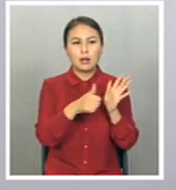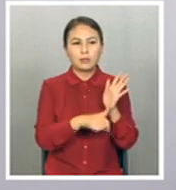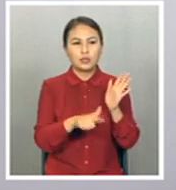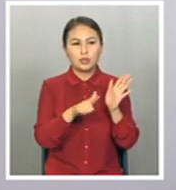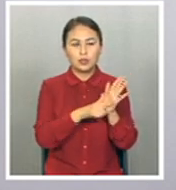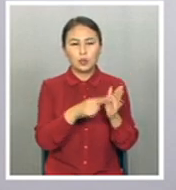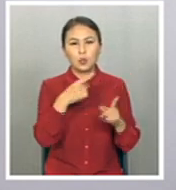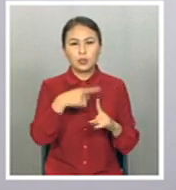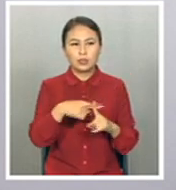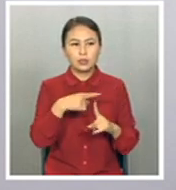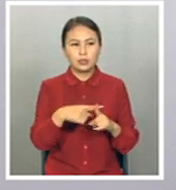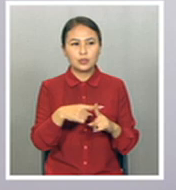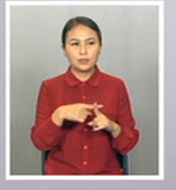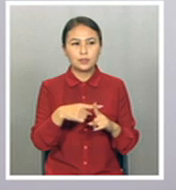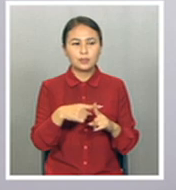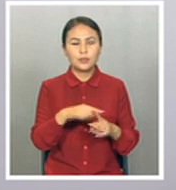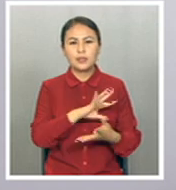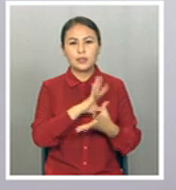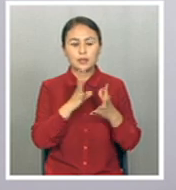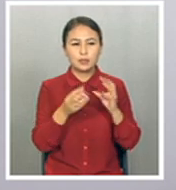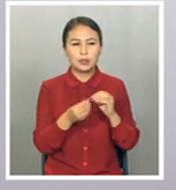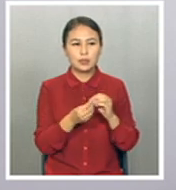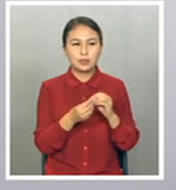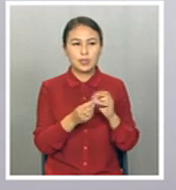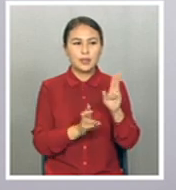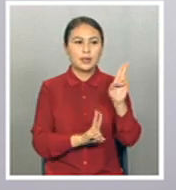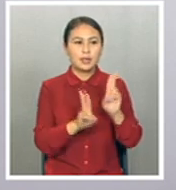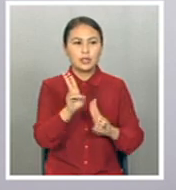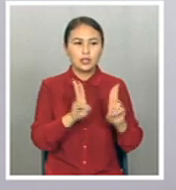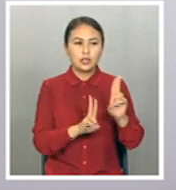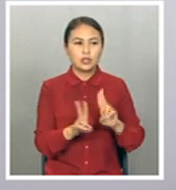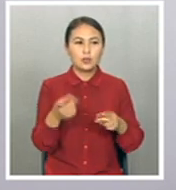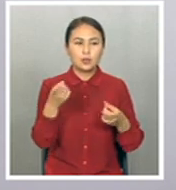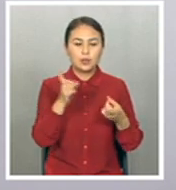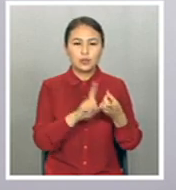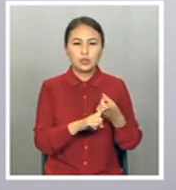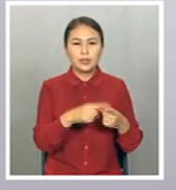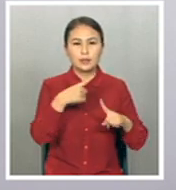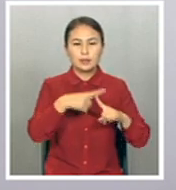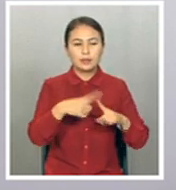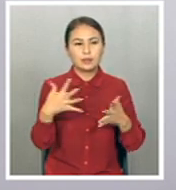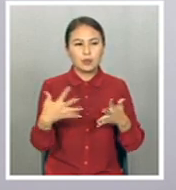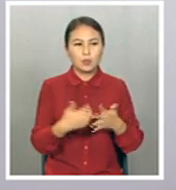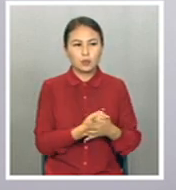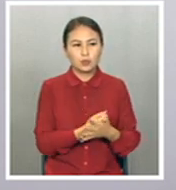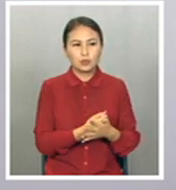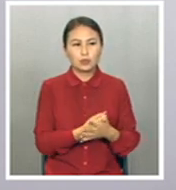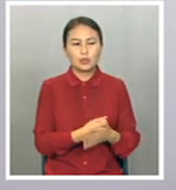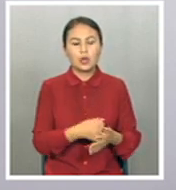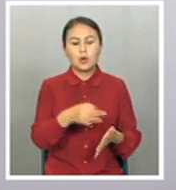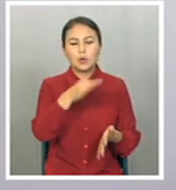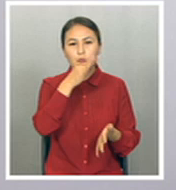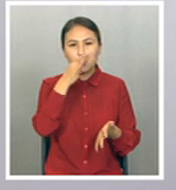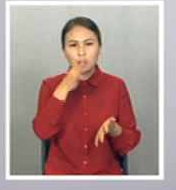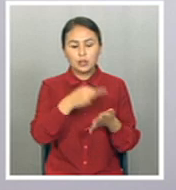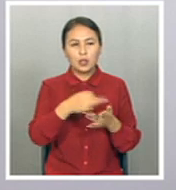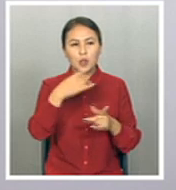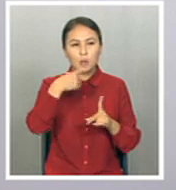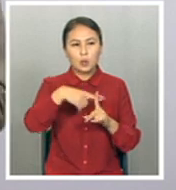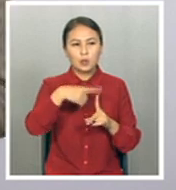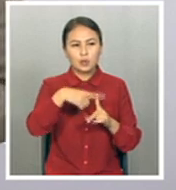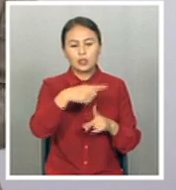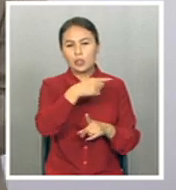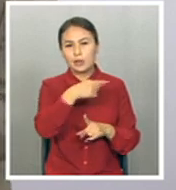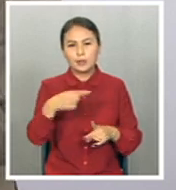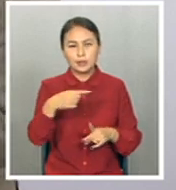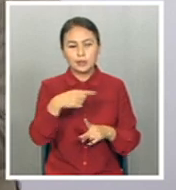қосылғыш. Демек, ережесі бойынша қалай айтамыз? X-ті табу үшін өрнектің мәнінен қосылғышты азайтамыз деп